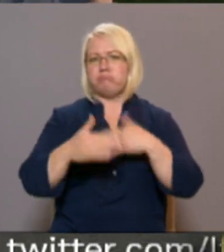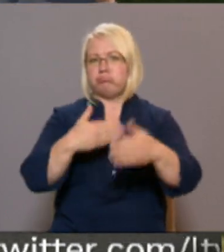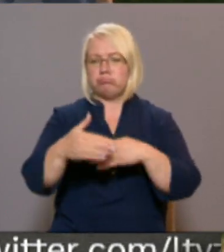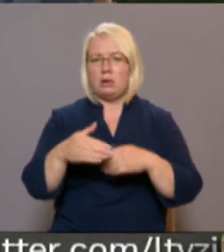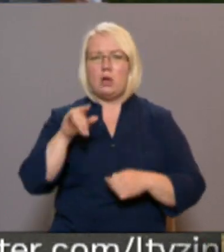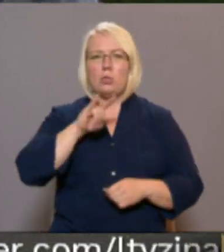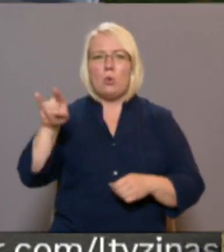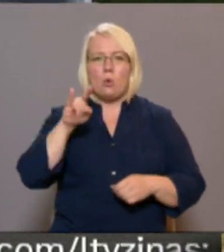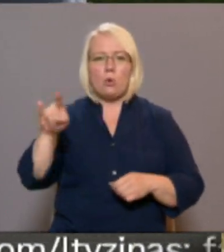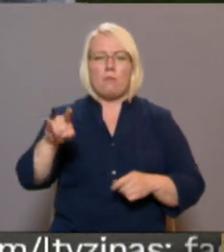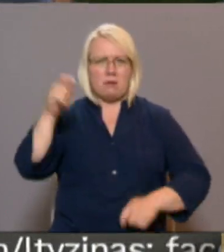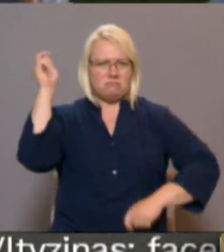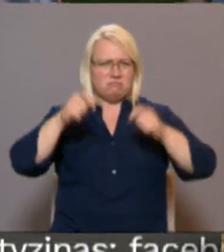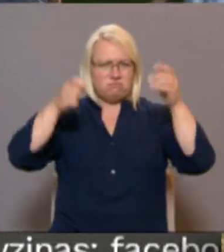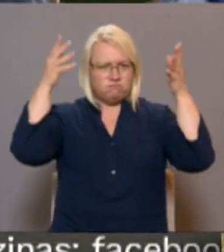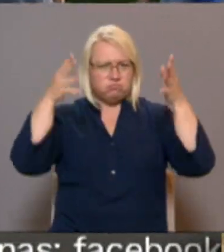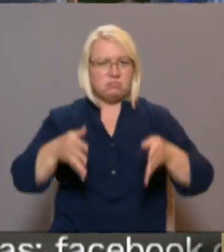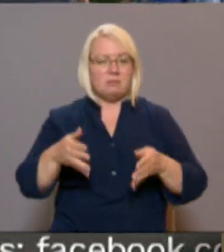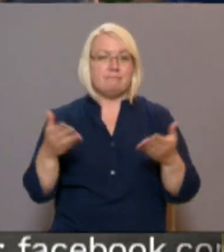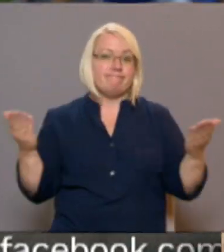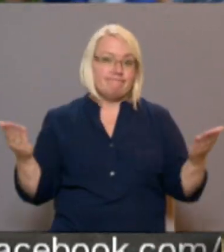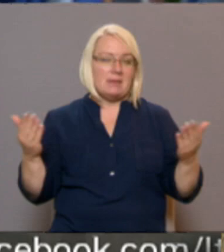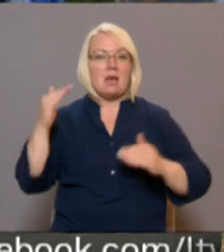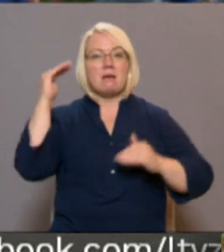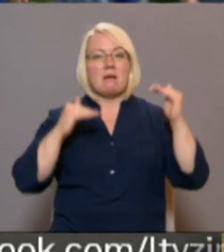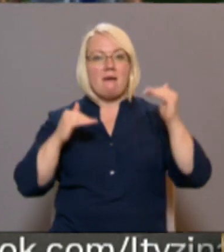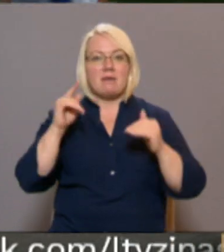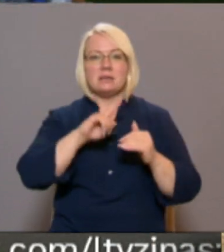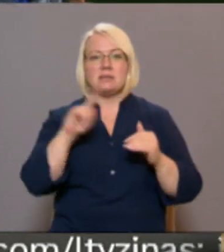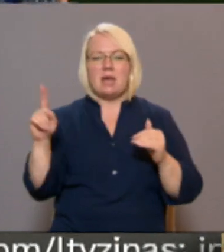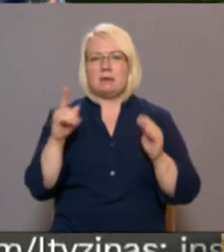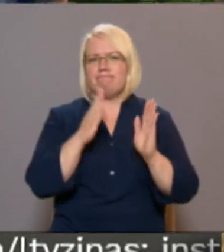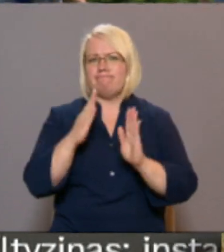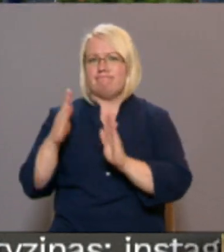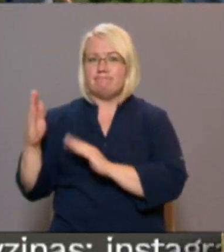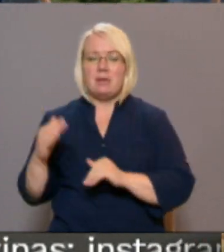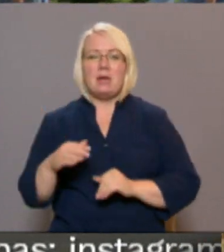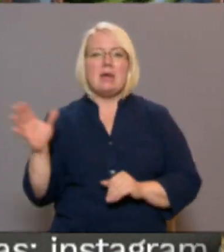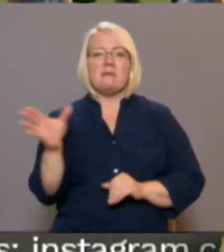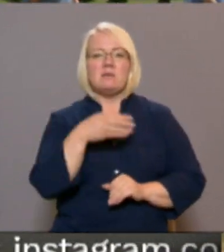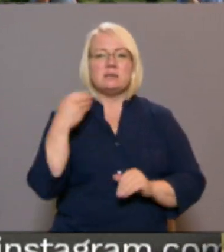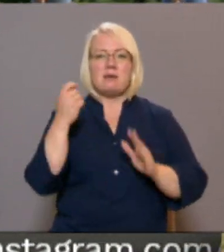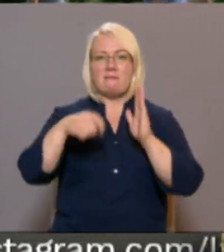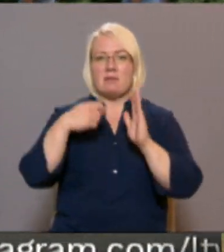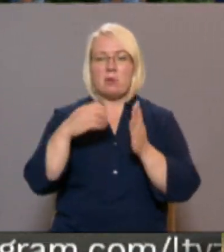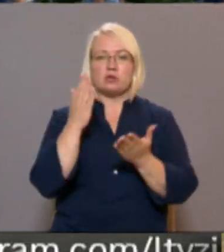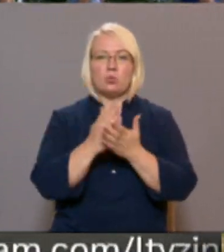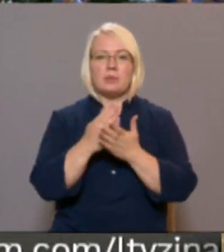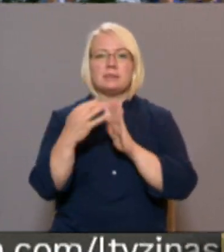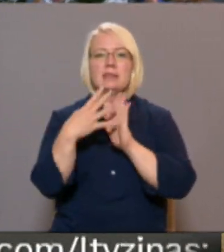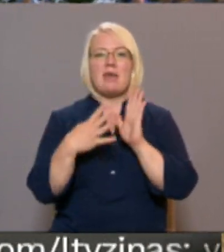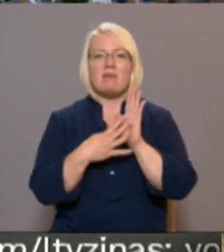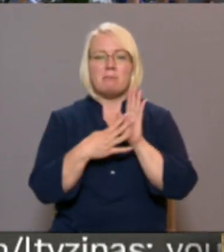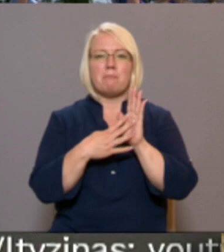Tukumā līs spēcīgs lietus. Neko darīt, grafiks ir saspringts. Pavisam filmēšana notiks 19